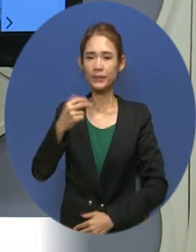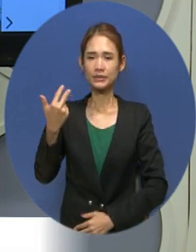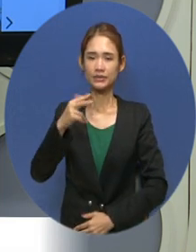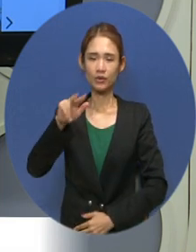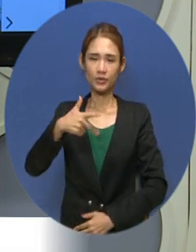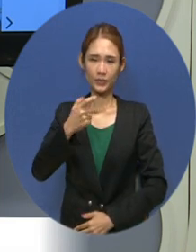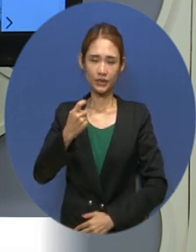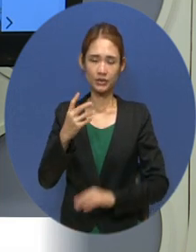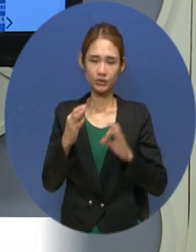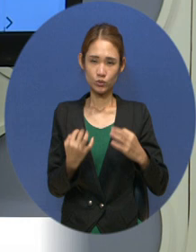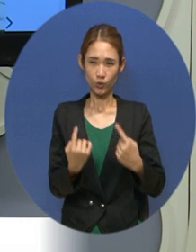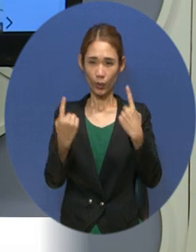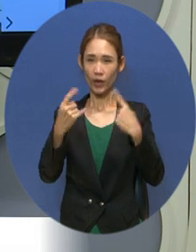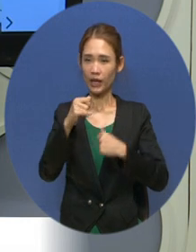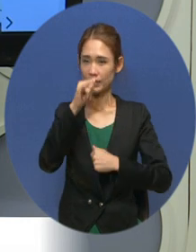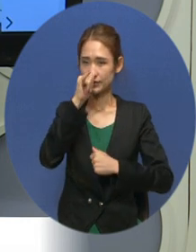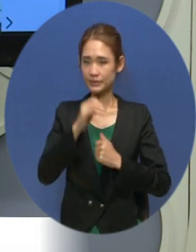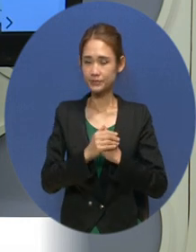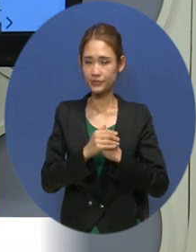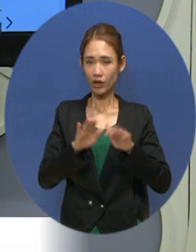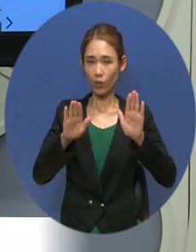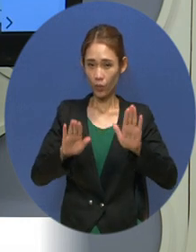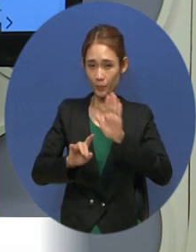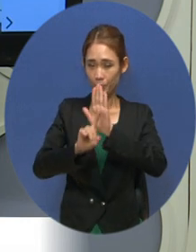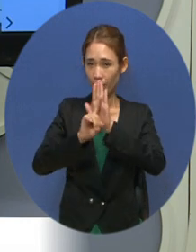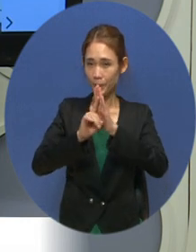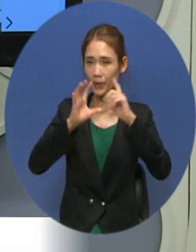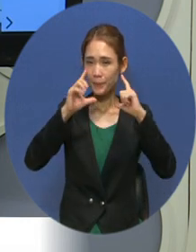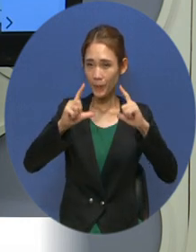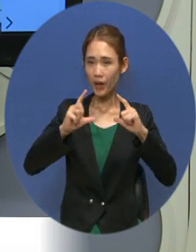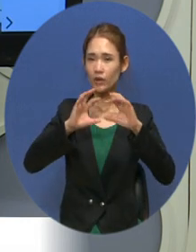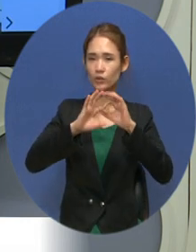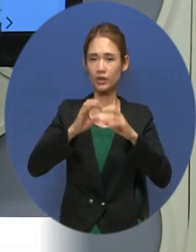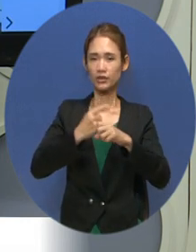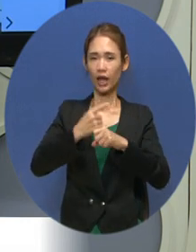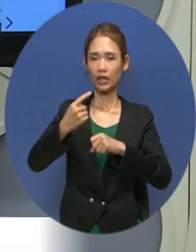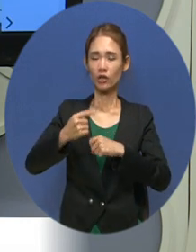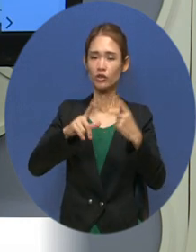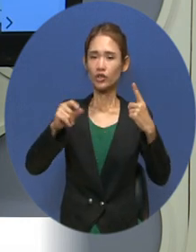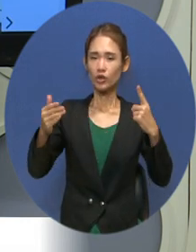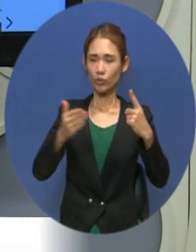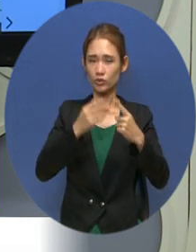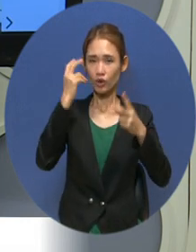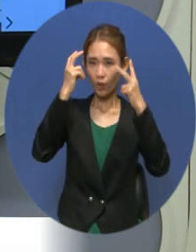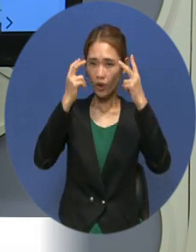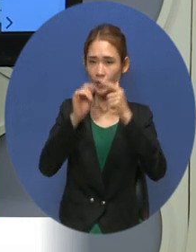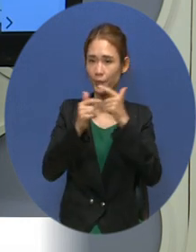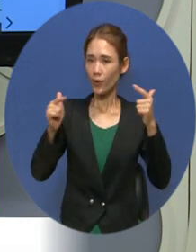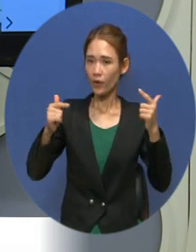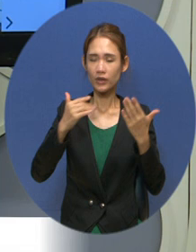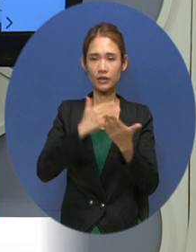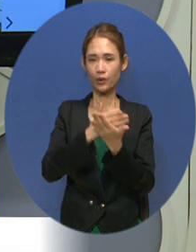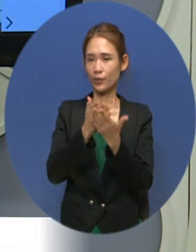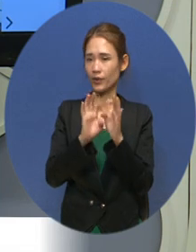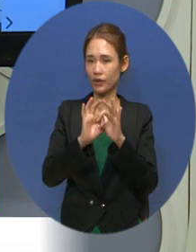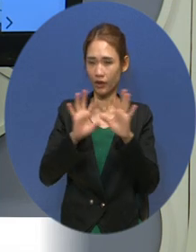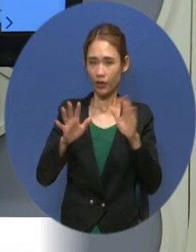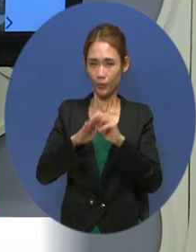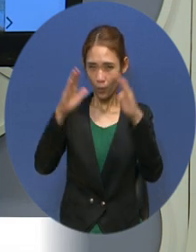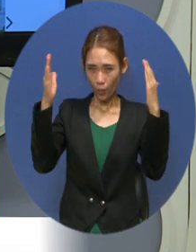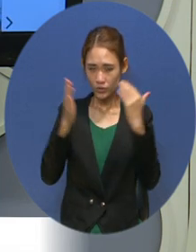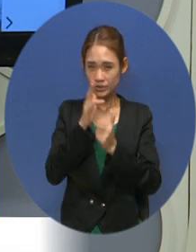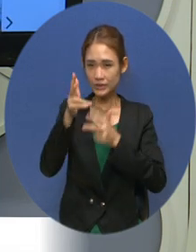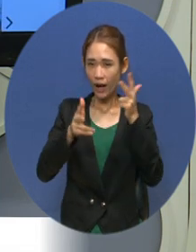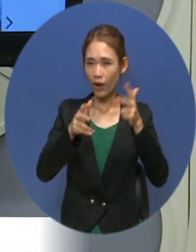인상 되는 것입니다 이번 고시를 통해 내년 1월부터 업종별 9분없이 전 사업장에 동일한